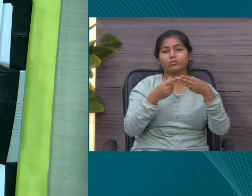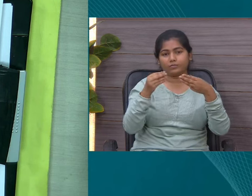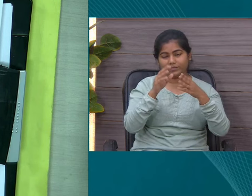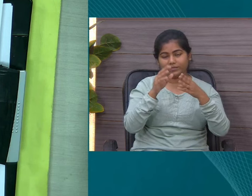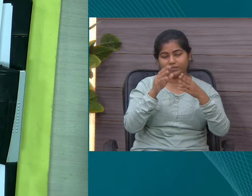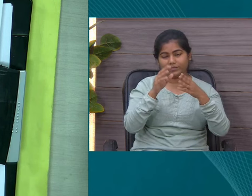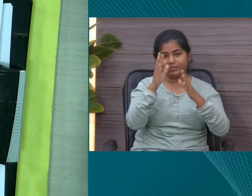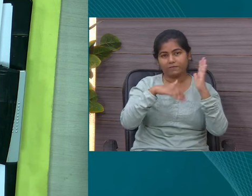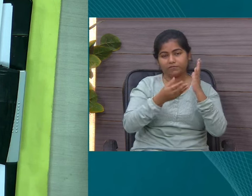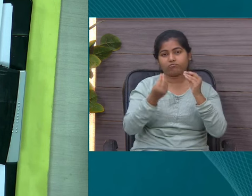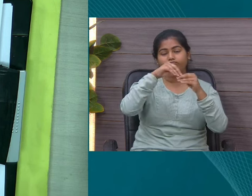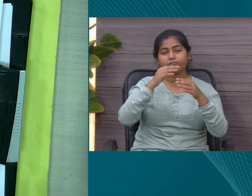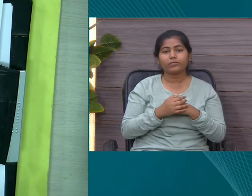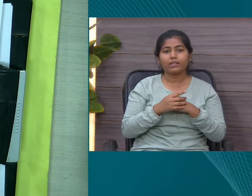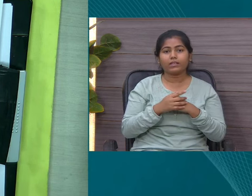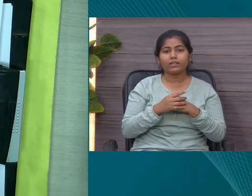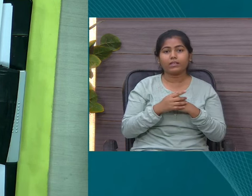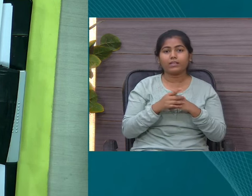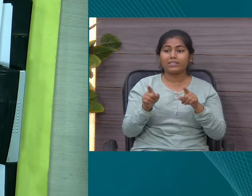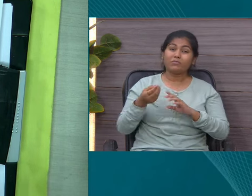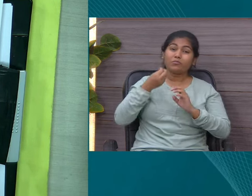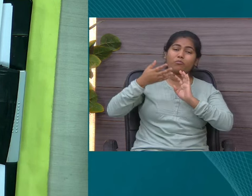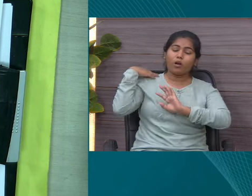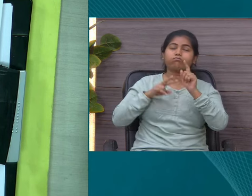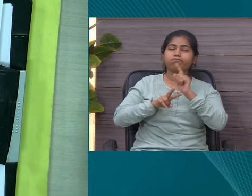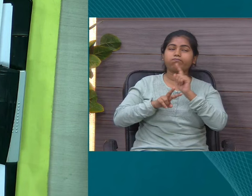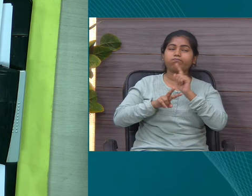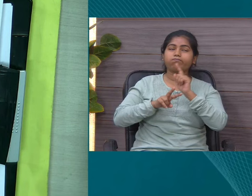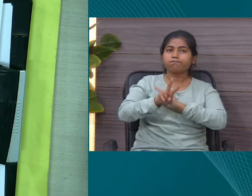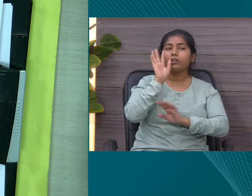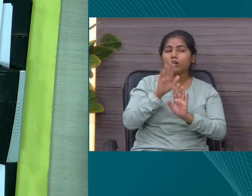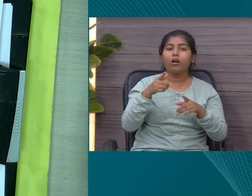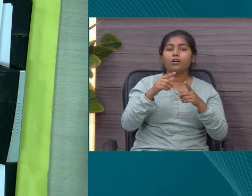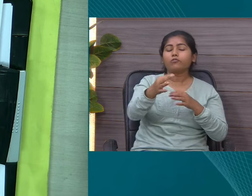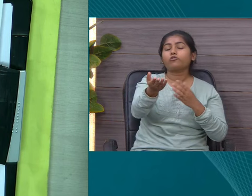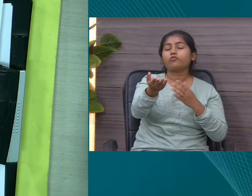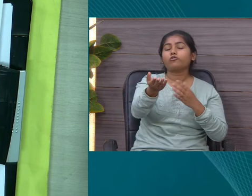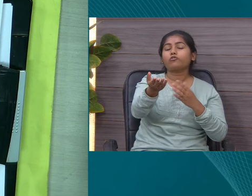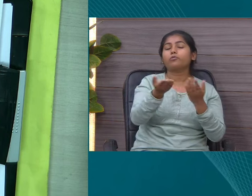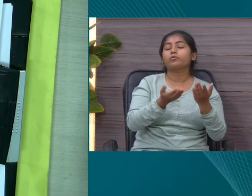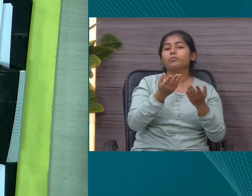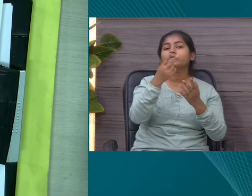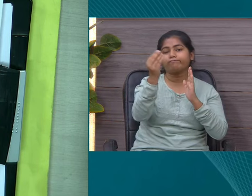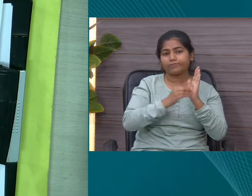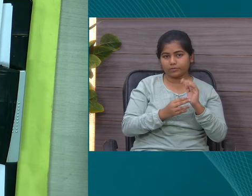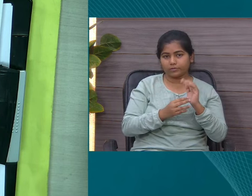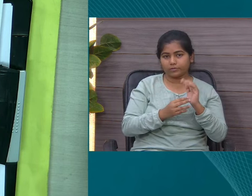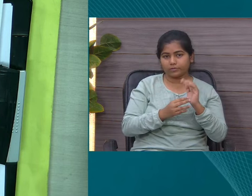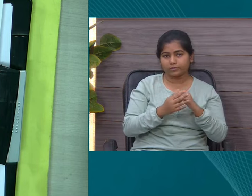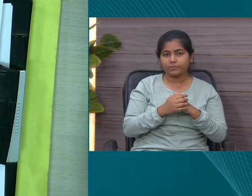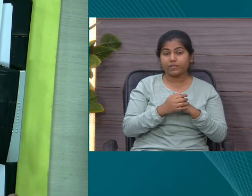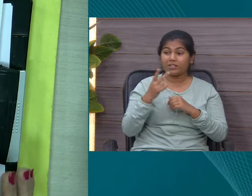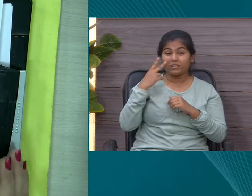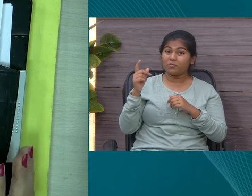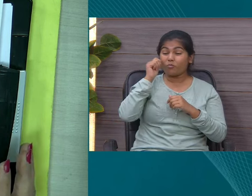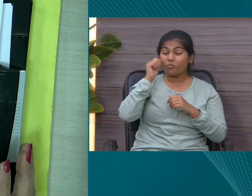जो उन्होंने प्रॉपर्टीज डिपिक्ट की थी उन्हीं प्रॉपर्टीज वाले एलिमेंट्स बाद में डिस्कवर हुए और यहाँ पर प्लेस हुए, तो कितने आप सोच सकते हैं फार साइटेड